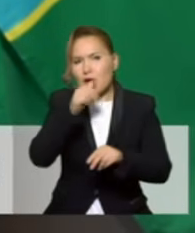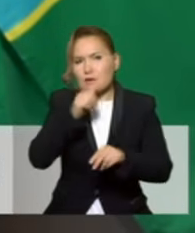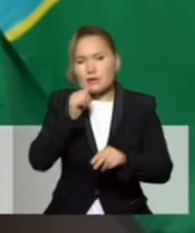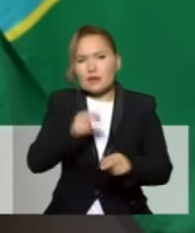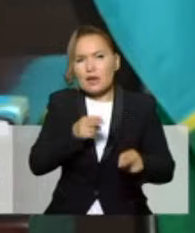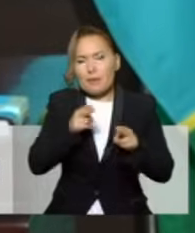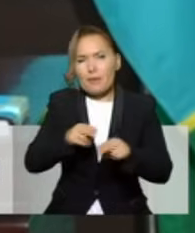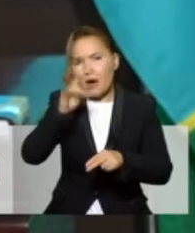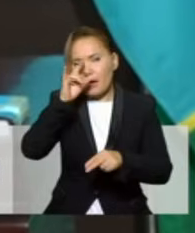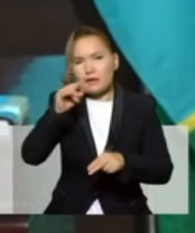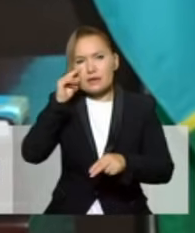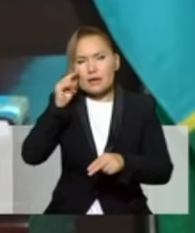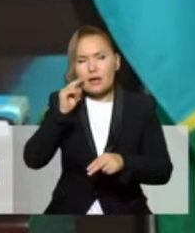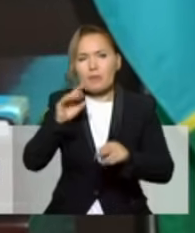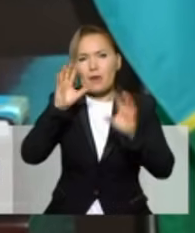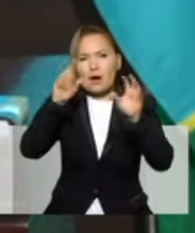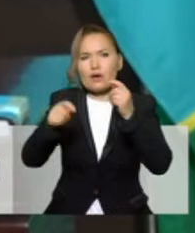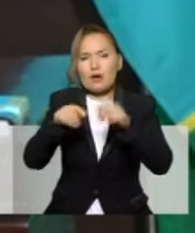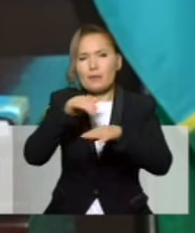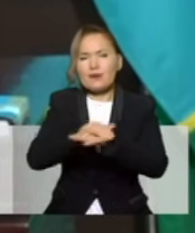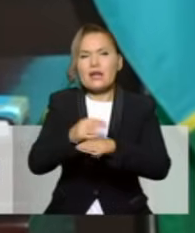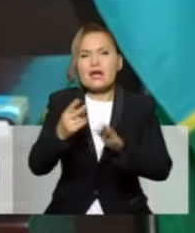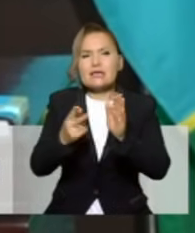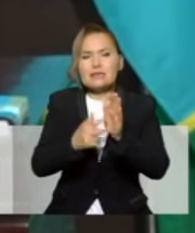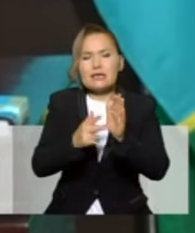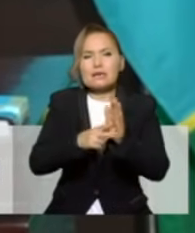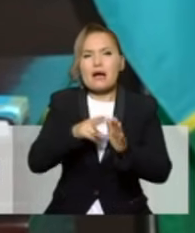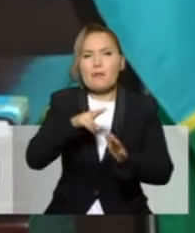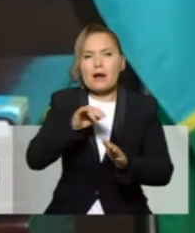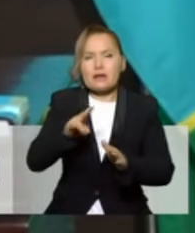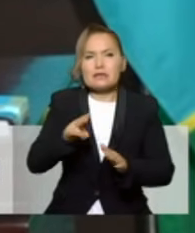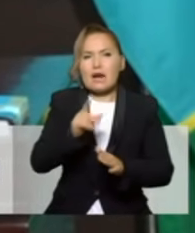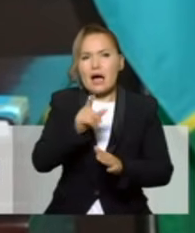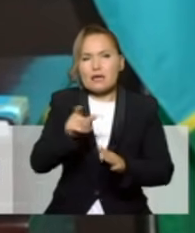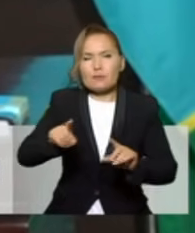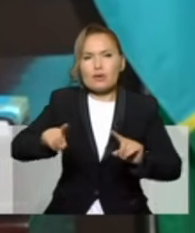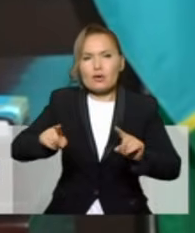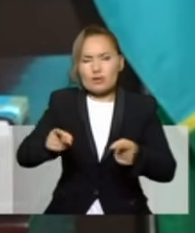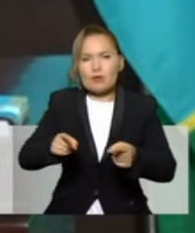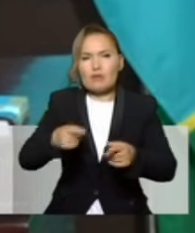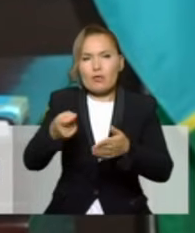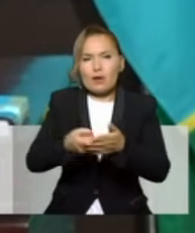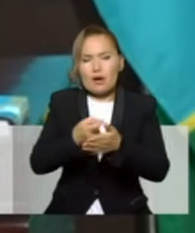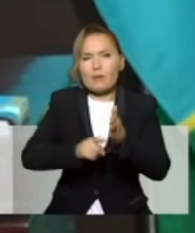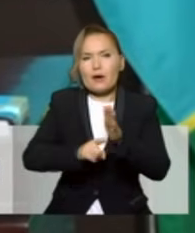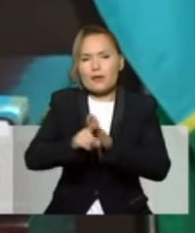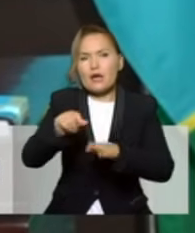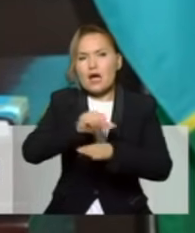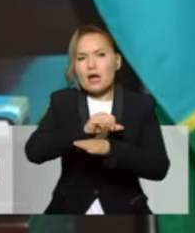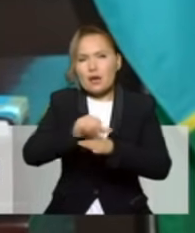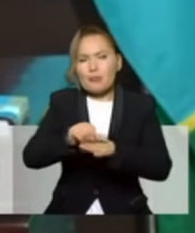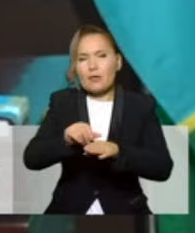қазақ-қырғыз шекарасын заңсыз кескен 8 пакистандық азаматқа қатысты тергеп-тексеру шаралары жүріп жатыр. Шекара